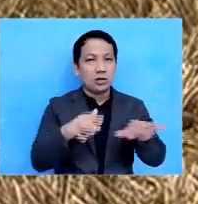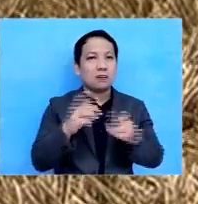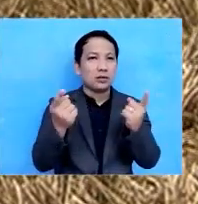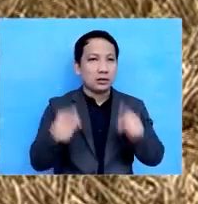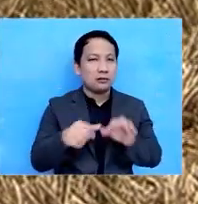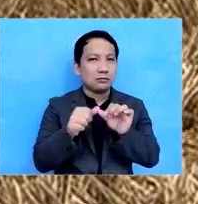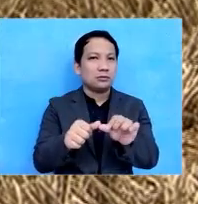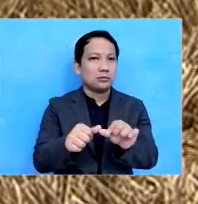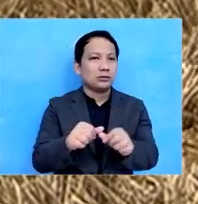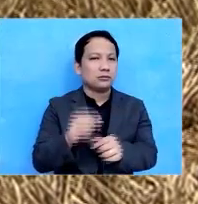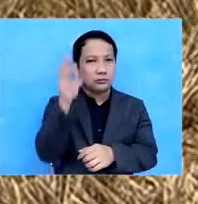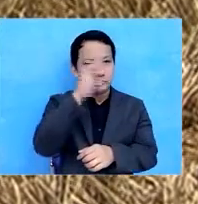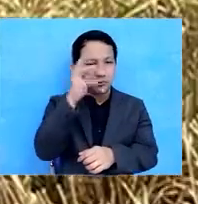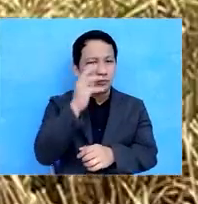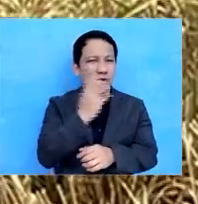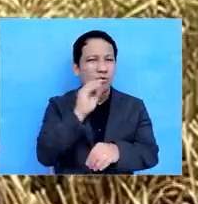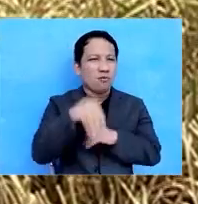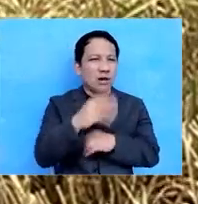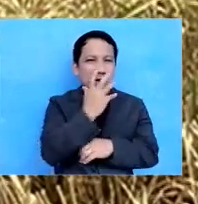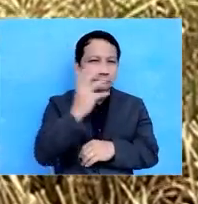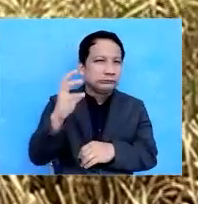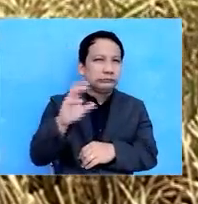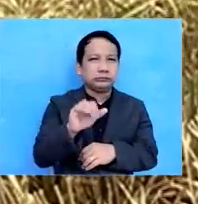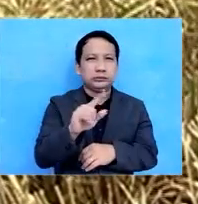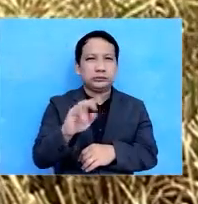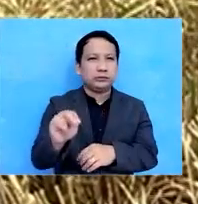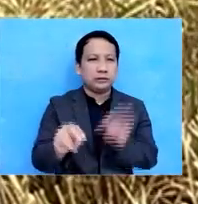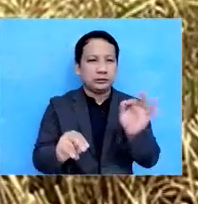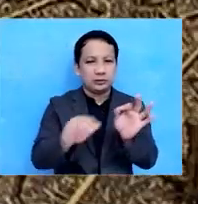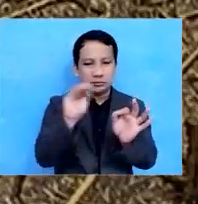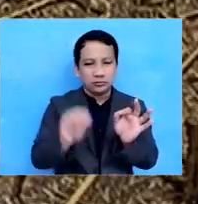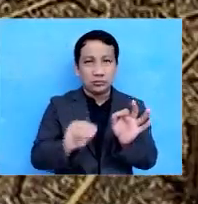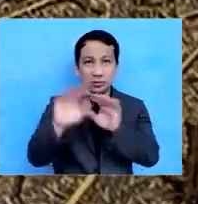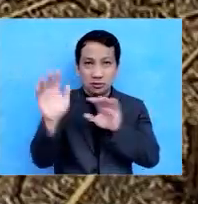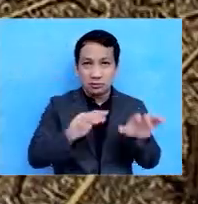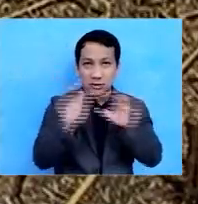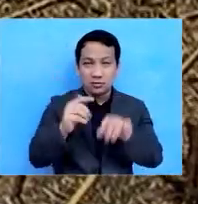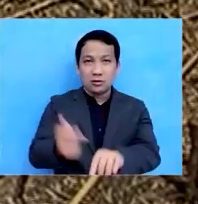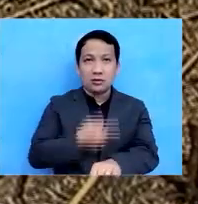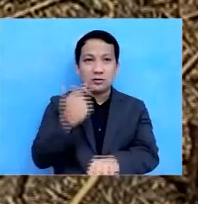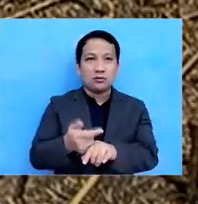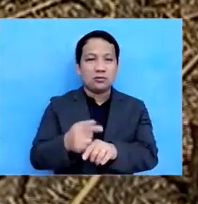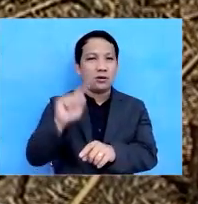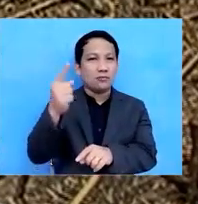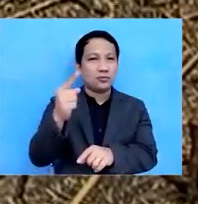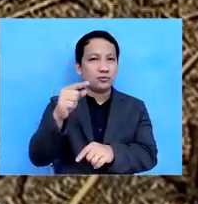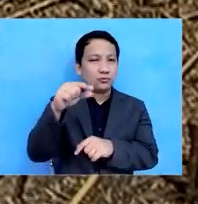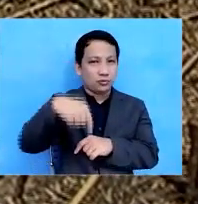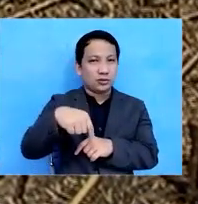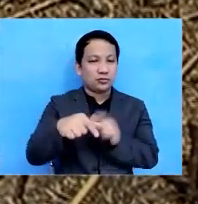ang pinangangambahang matinding El Niño. May 90% chance daw na tumagal hanggang unang quarter